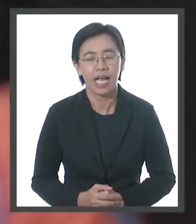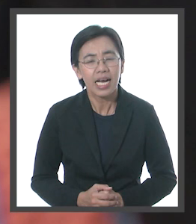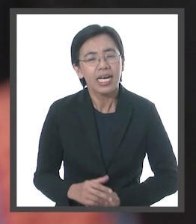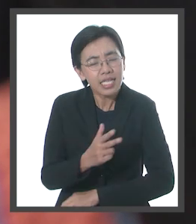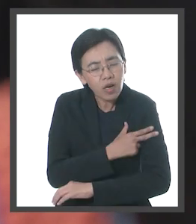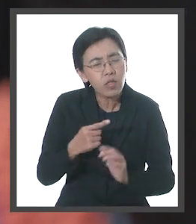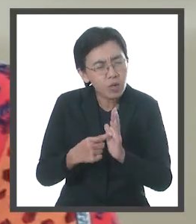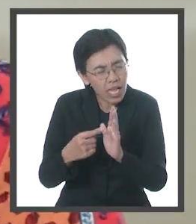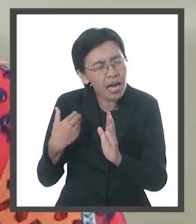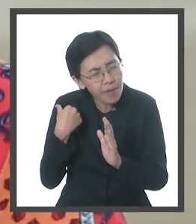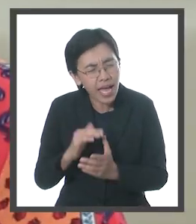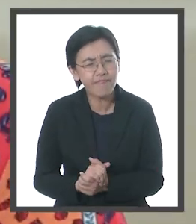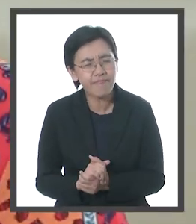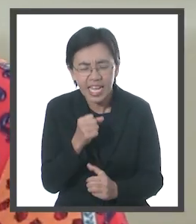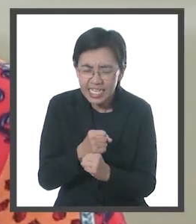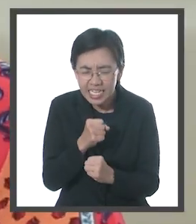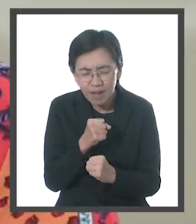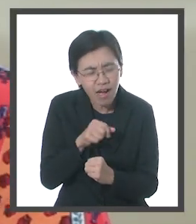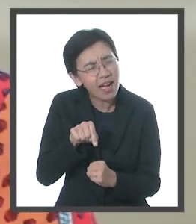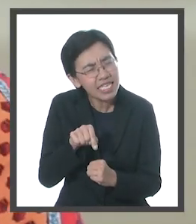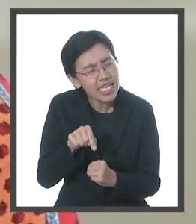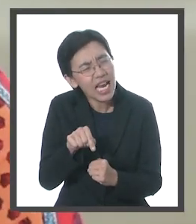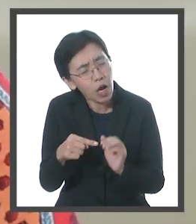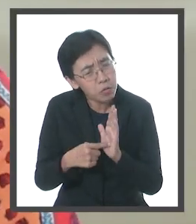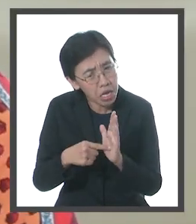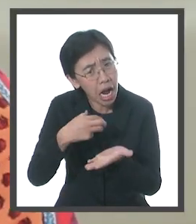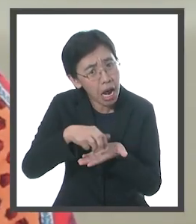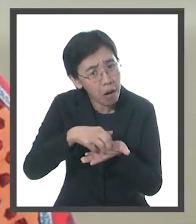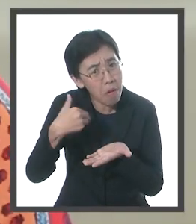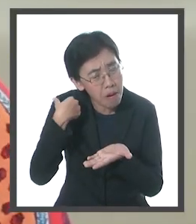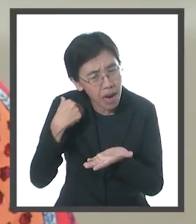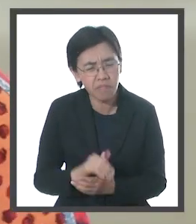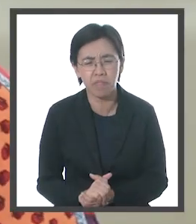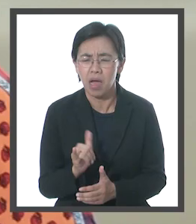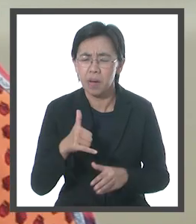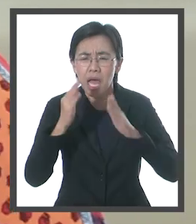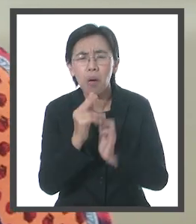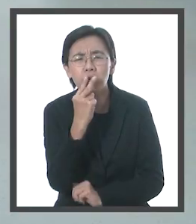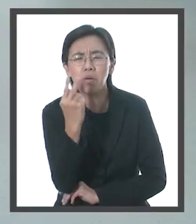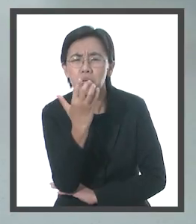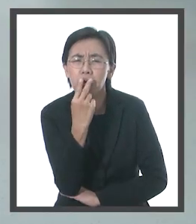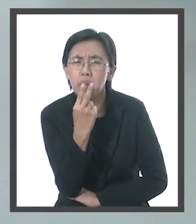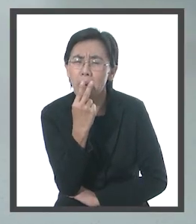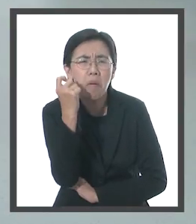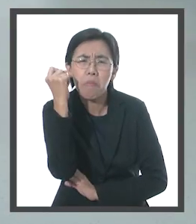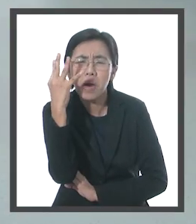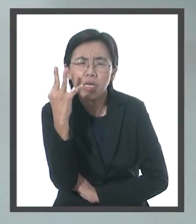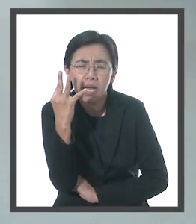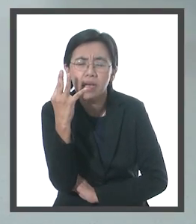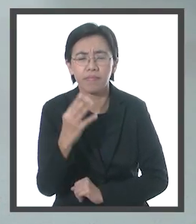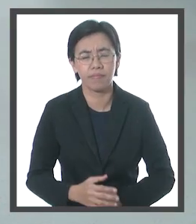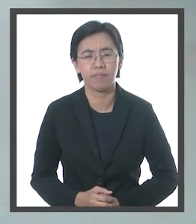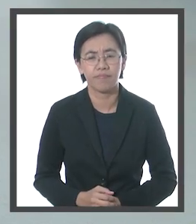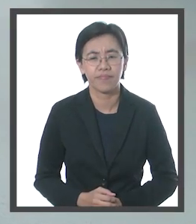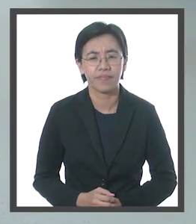กตัวอย่างสิ่งที่เราทำเป็นเคสสตัดดี้ให้เราฟังได้ไหมคะบางทีคุณผู้ชมอาจจะยังไม่เข้าใจในสิ่งที่เราทำอย่